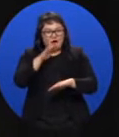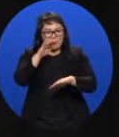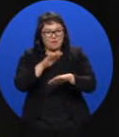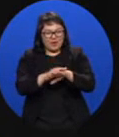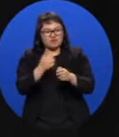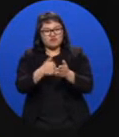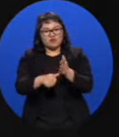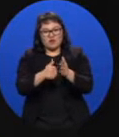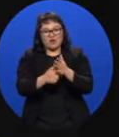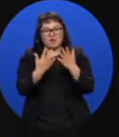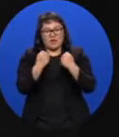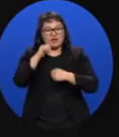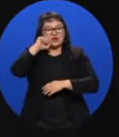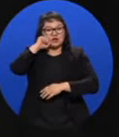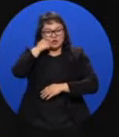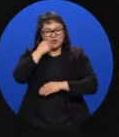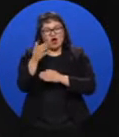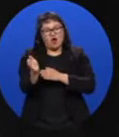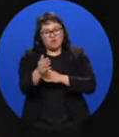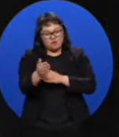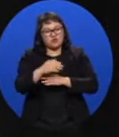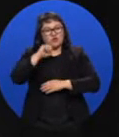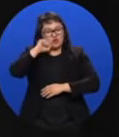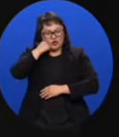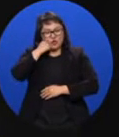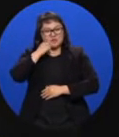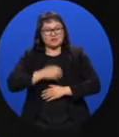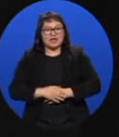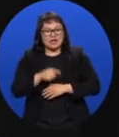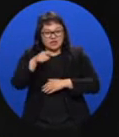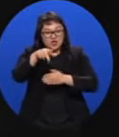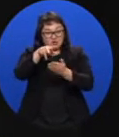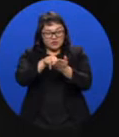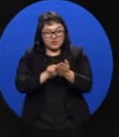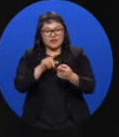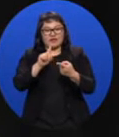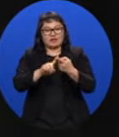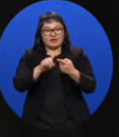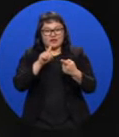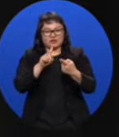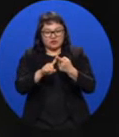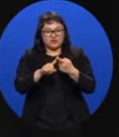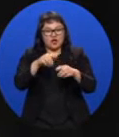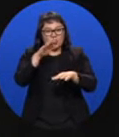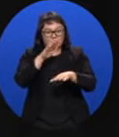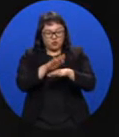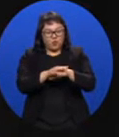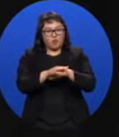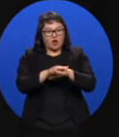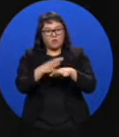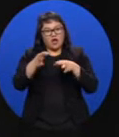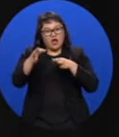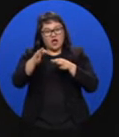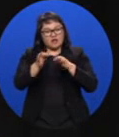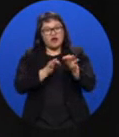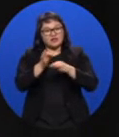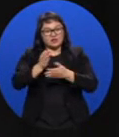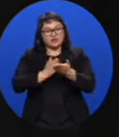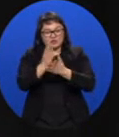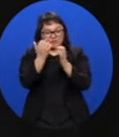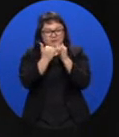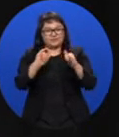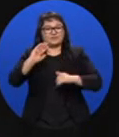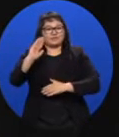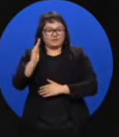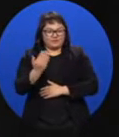많이 어렵습니다. 수산업도 어렵습니다. 아무래도 이 문제는 농업과 경제 전문가가 낫지